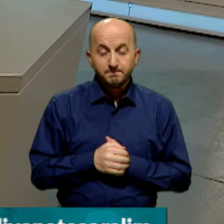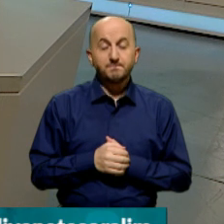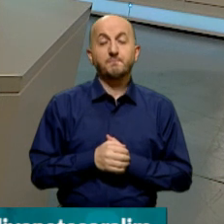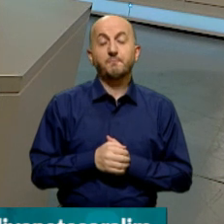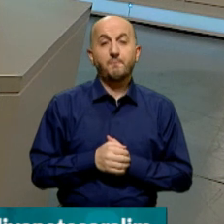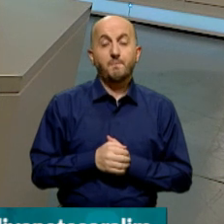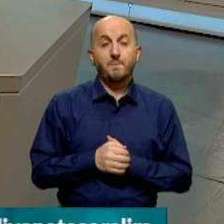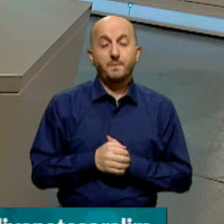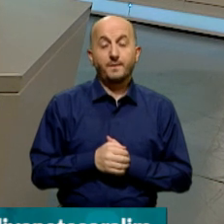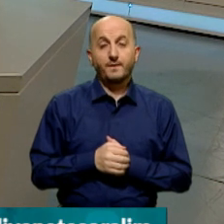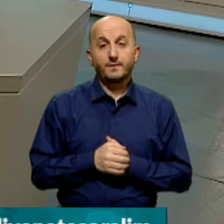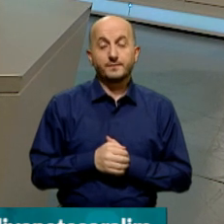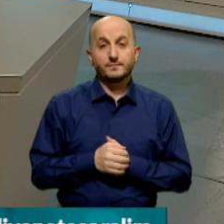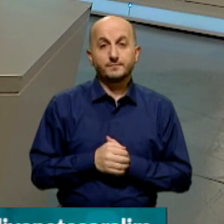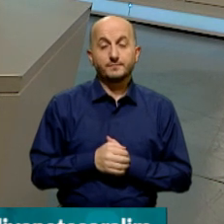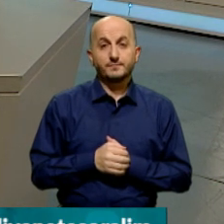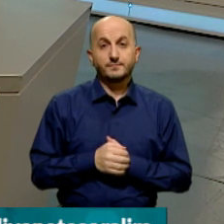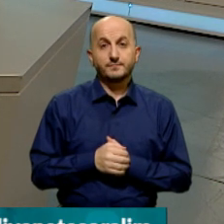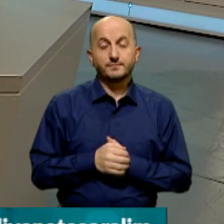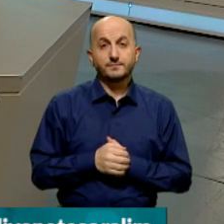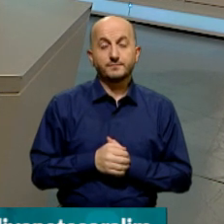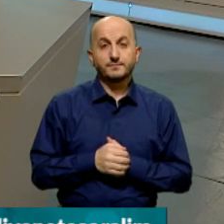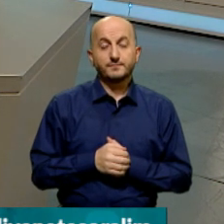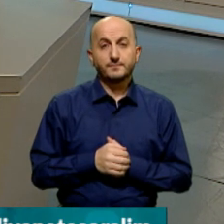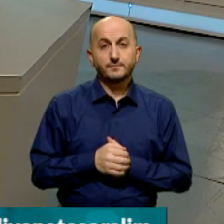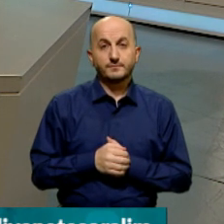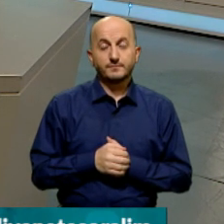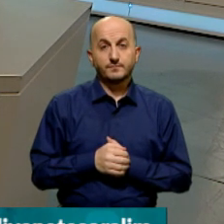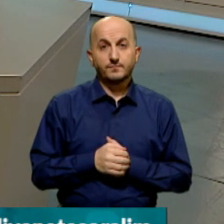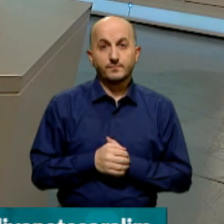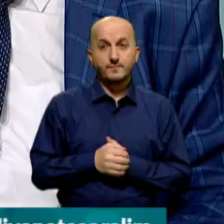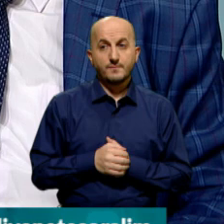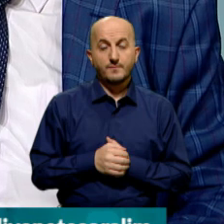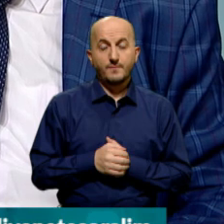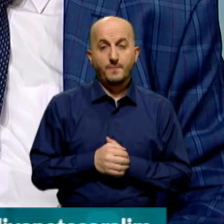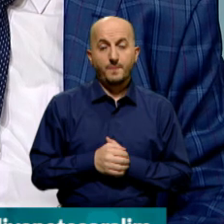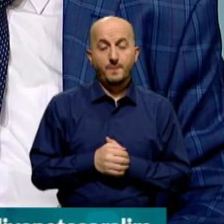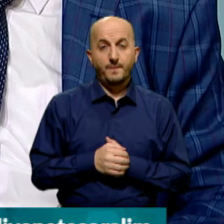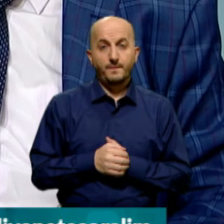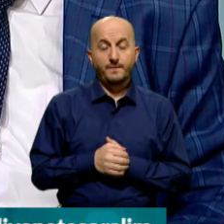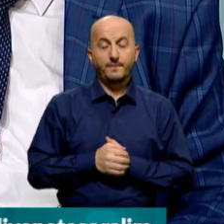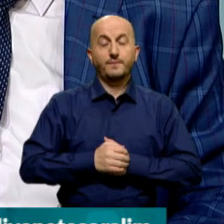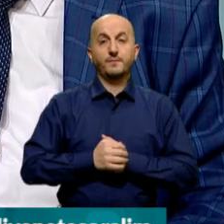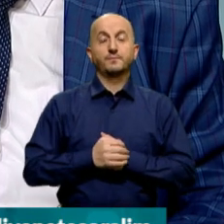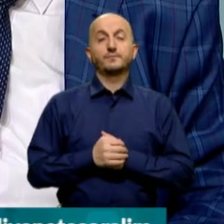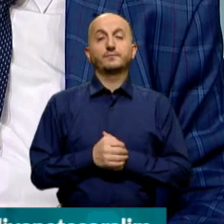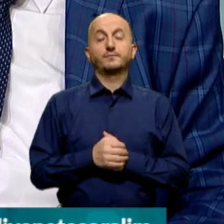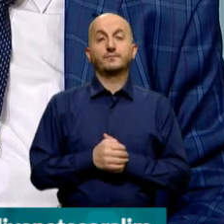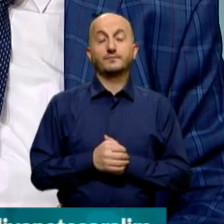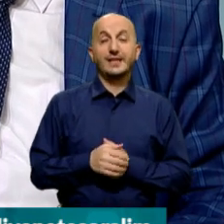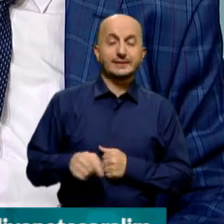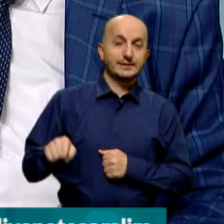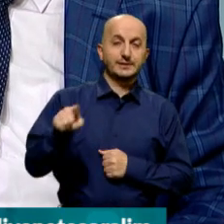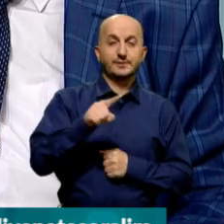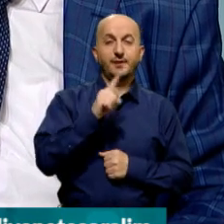الْخَيْرِ وَيَأْمُرُونَ بِالْمَعْرُوفِ وَيَنْهَوْنَ عَنِ الْمُنْكَرِ وَاُولَٰئِكَ هُمُ الْمُفْلِعُونَ